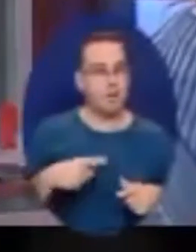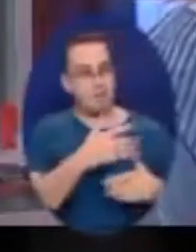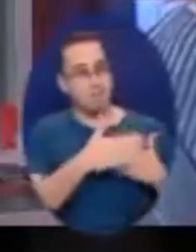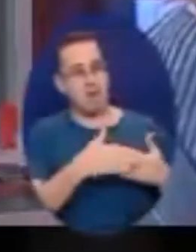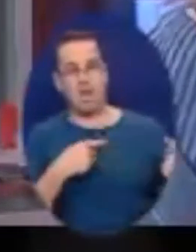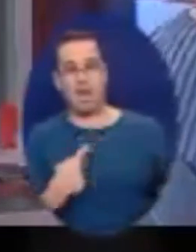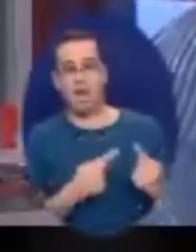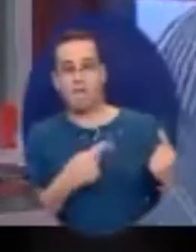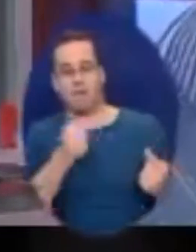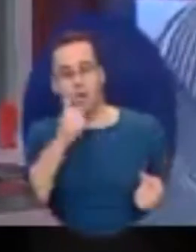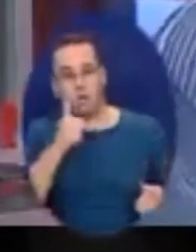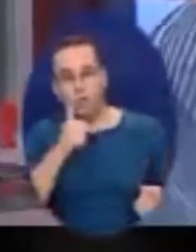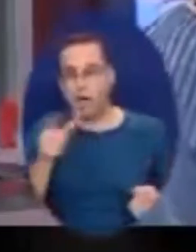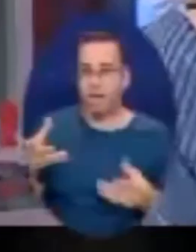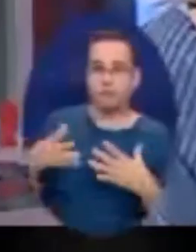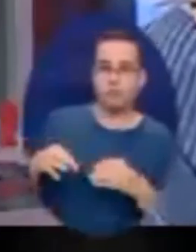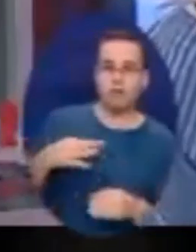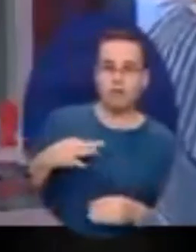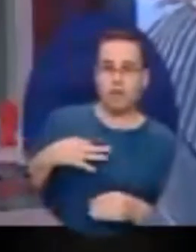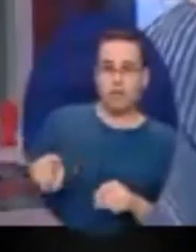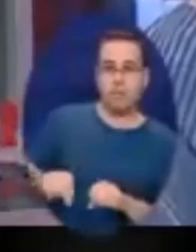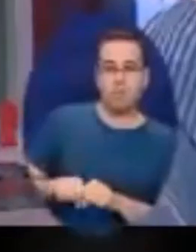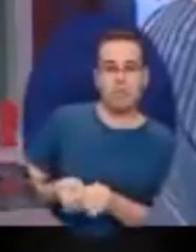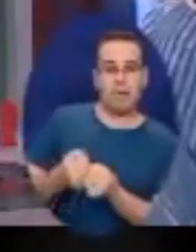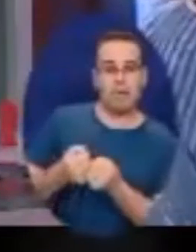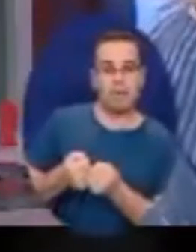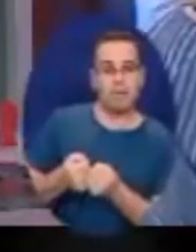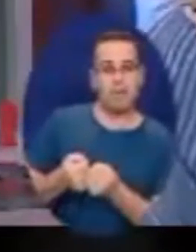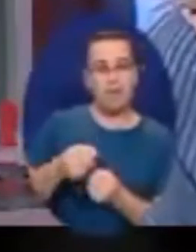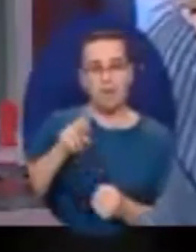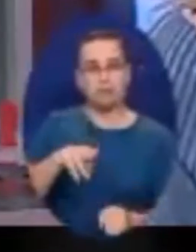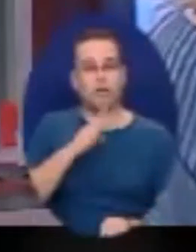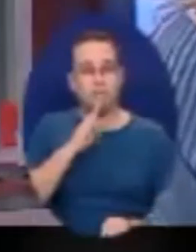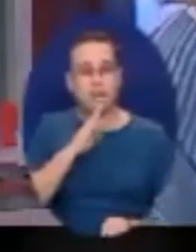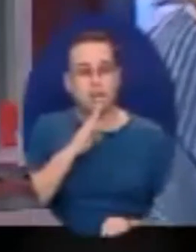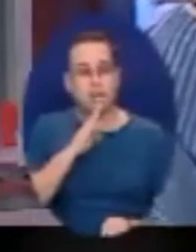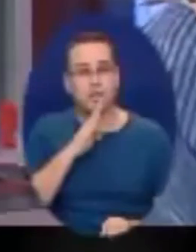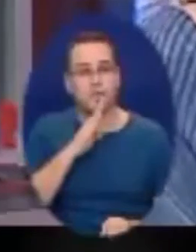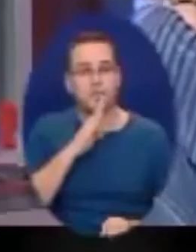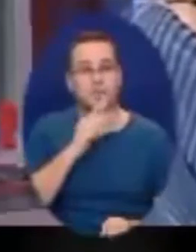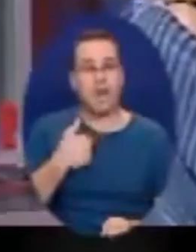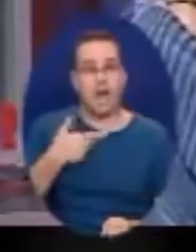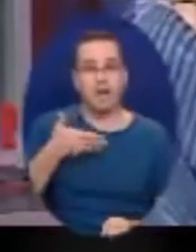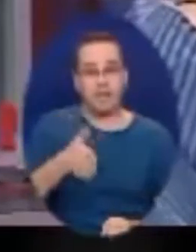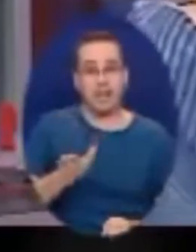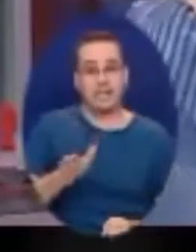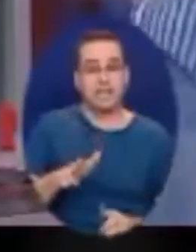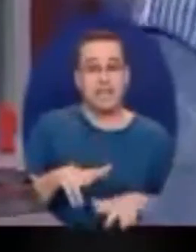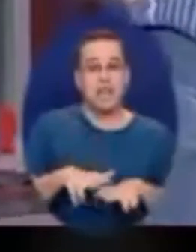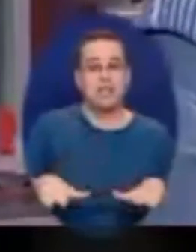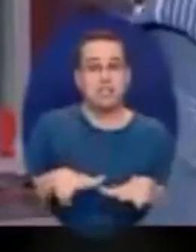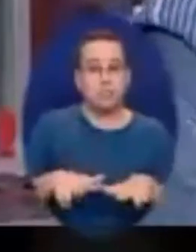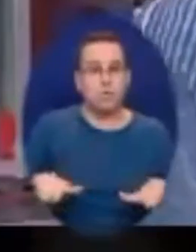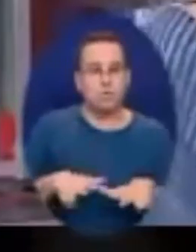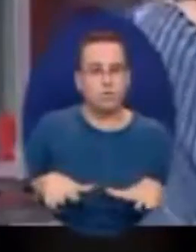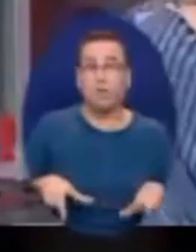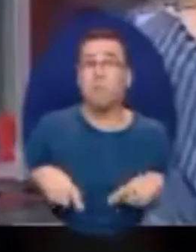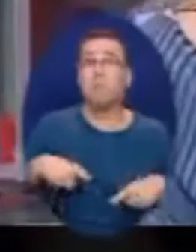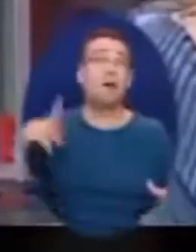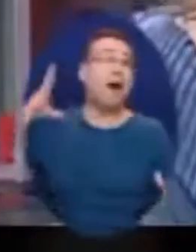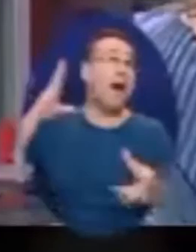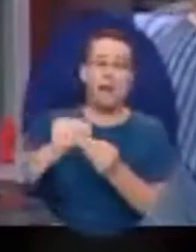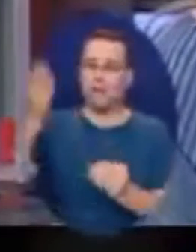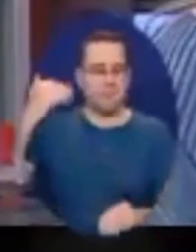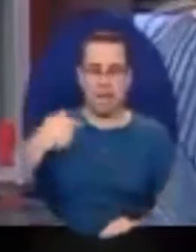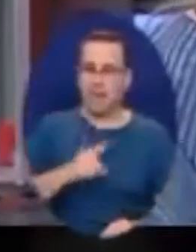רב איתי כל יום, המשפחה שלי מתפרקת. יש פה בעיה. אני נכנסת לסיטואציות שבחיים לא